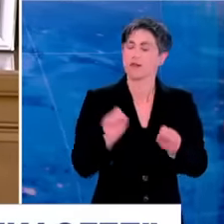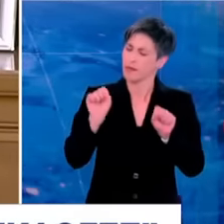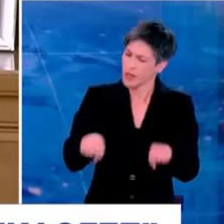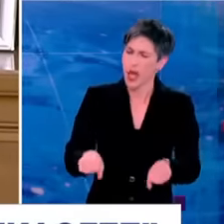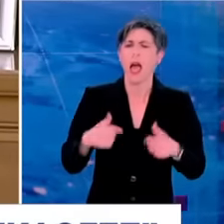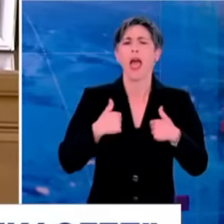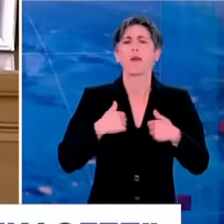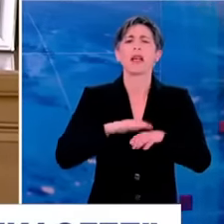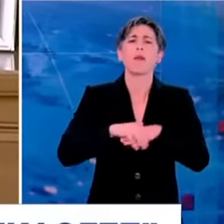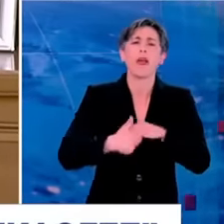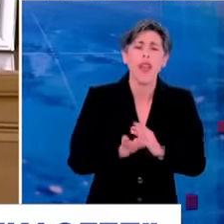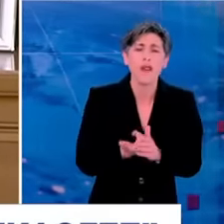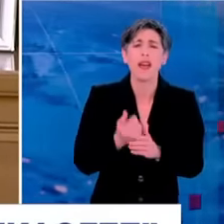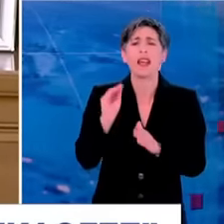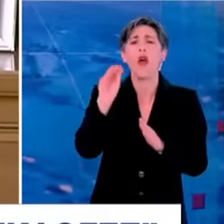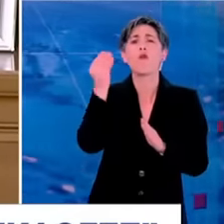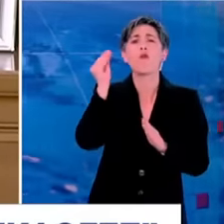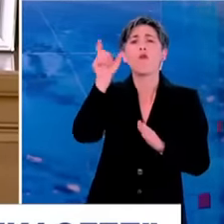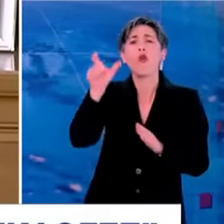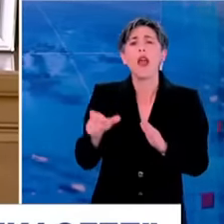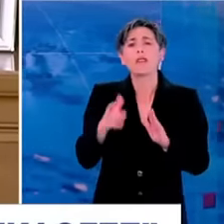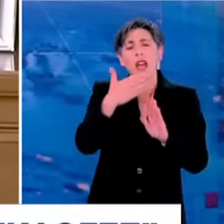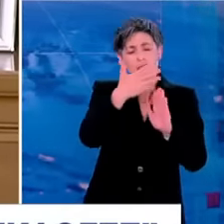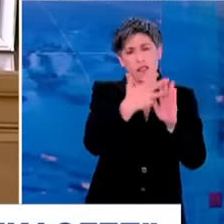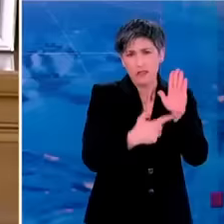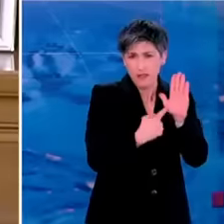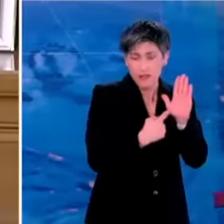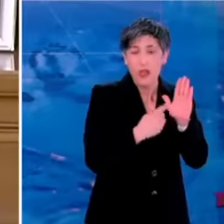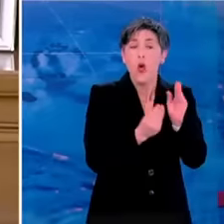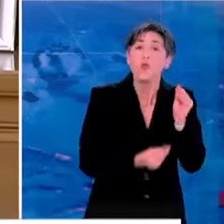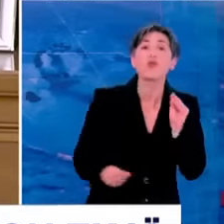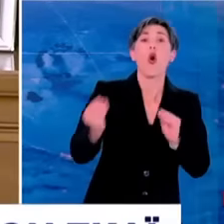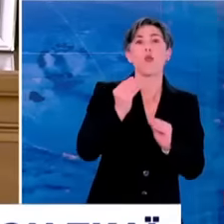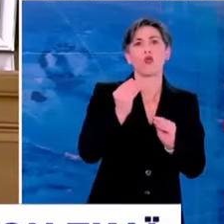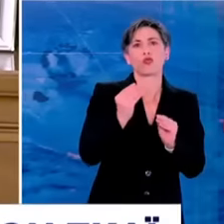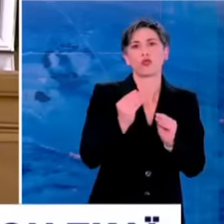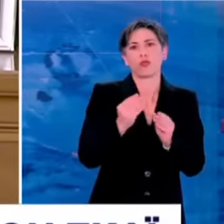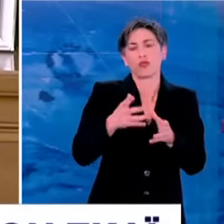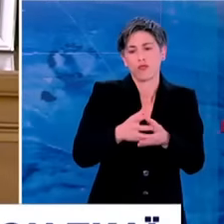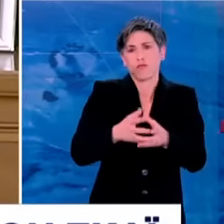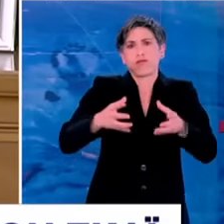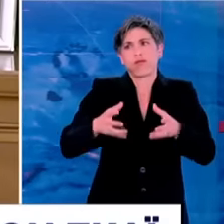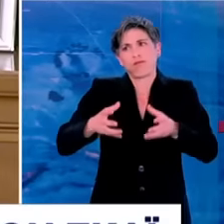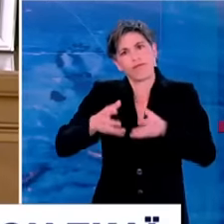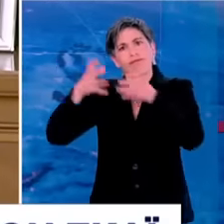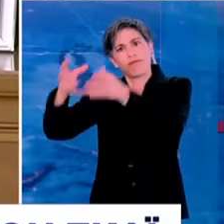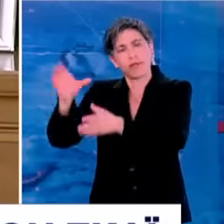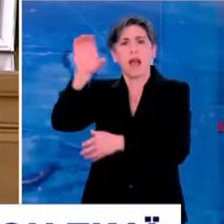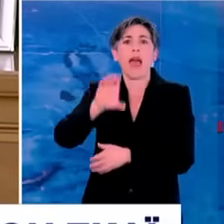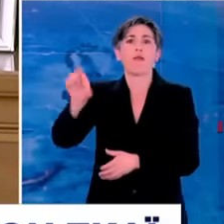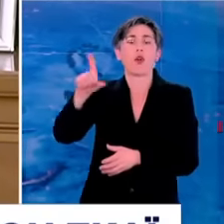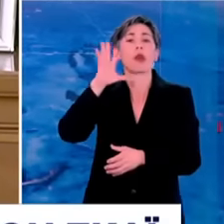περισσότερους ευρωβουλευτές. Ναι. Διότι η αριθμητική την επόμενη μέρα έχει σημασία. Γιατί έχει σημασία, διότι πρέπει να διαμορφωθεί στο Ευρωκοινοβούλιο μια